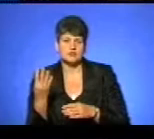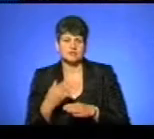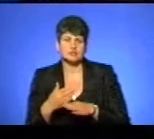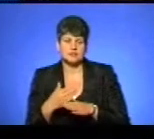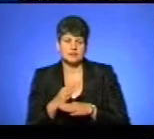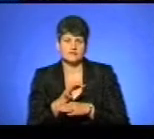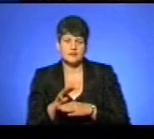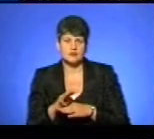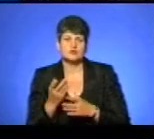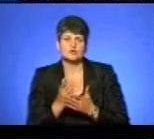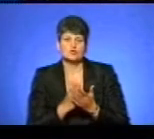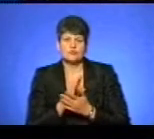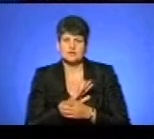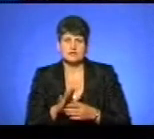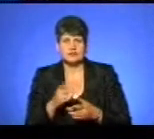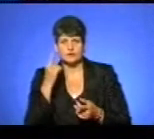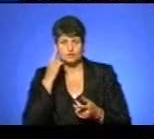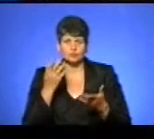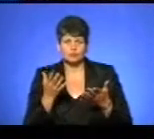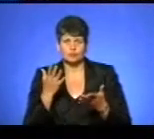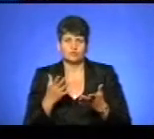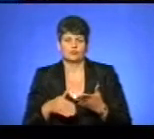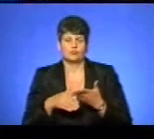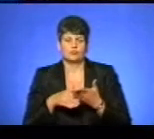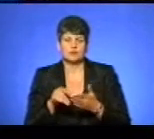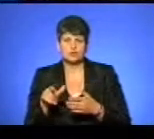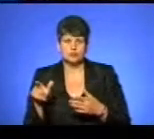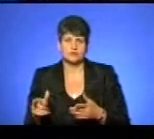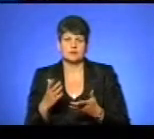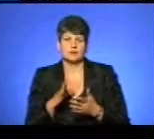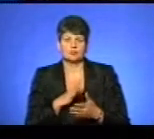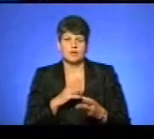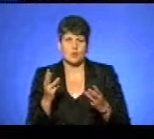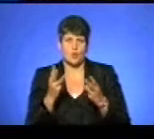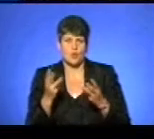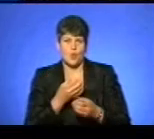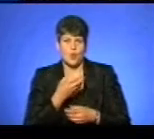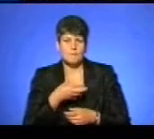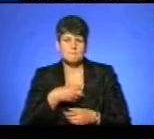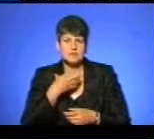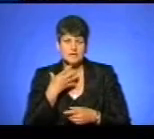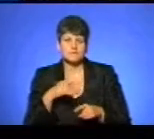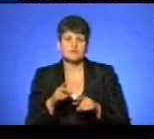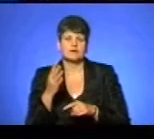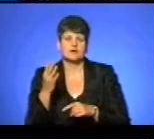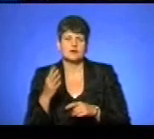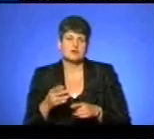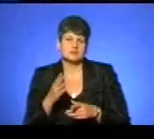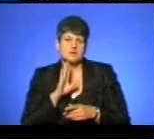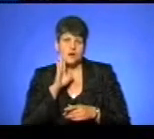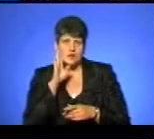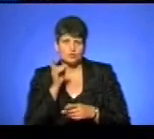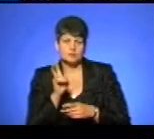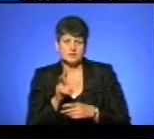коли службовці, не вагаючись, погодились допомогти людям, які, власне, зазнали опіків. Самого ранку службовці прибули на станцію переливання крові